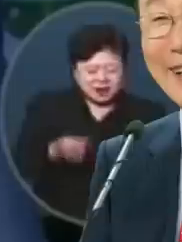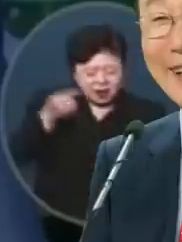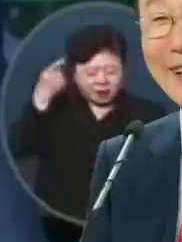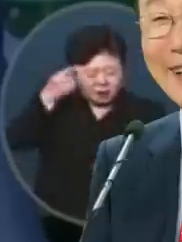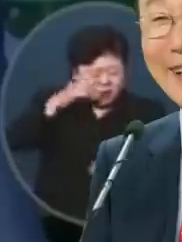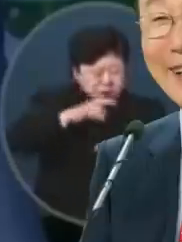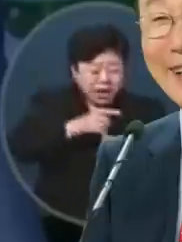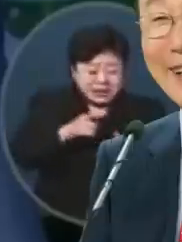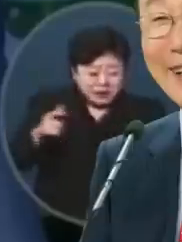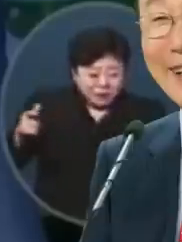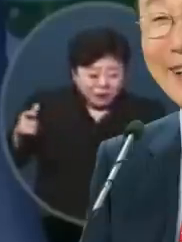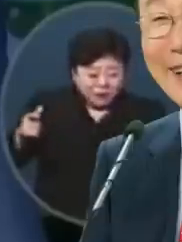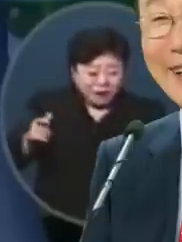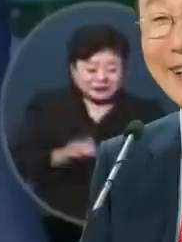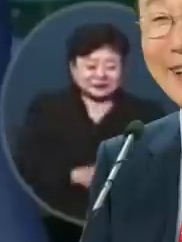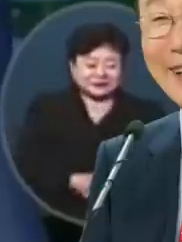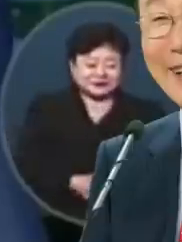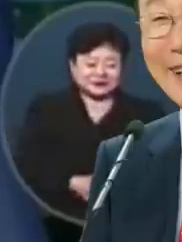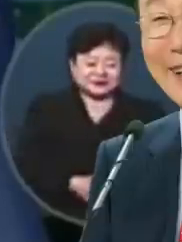만들어서